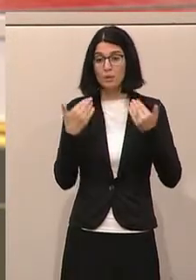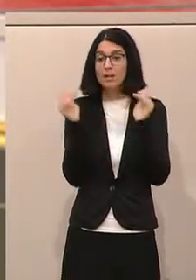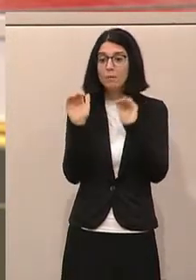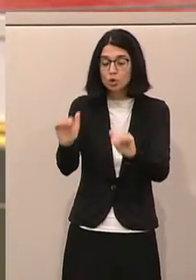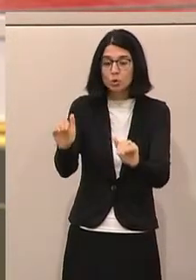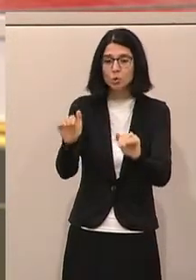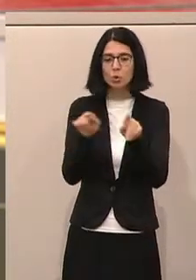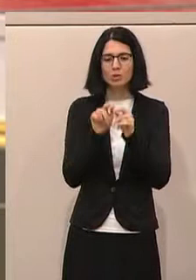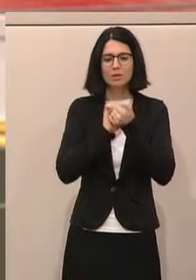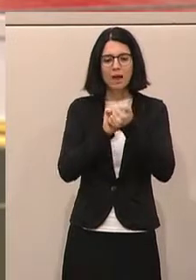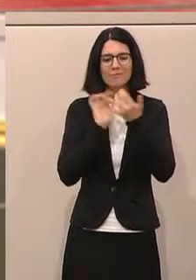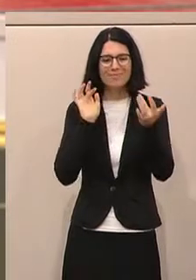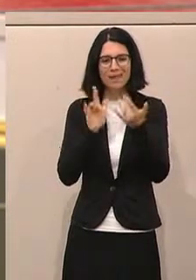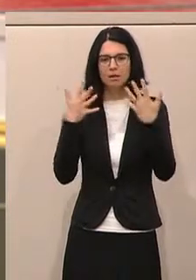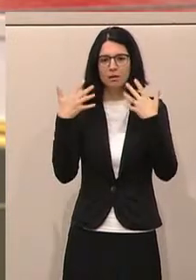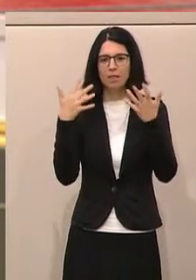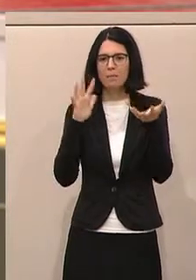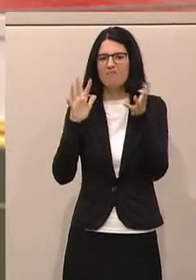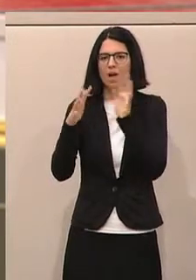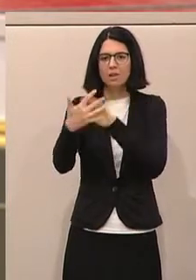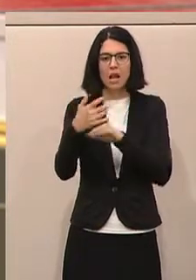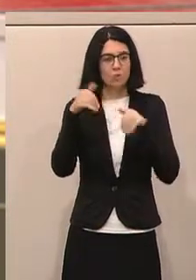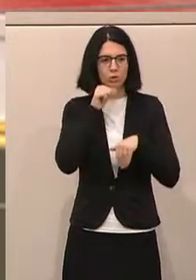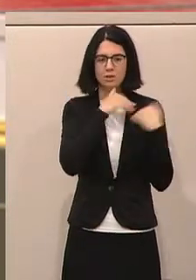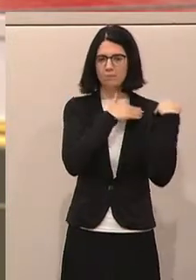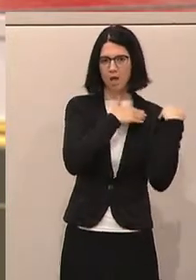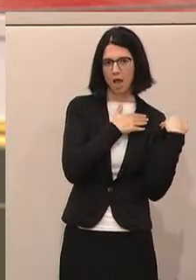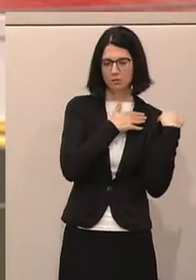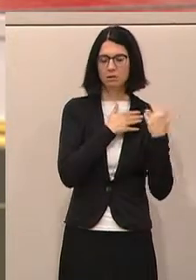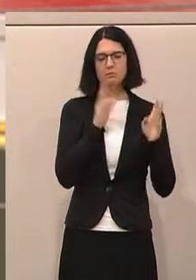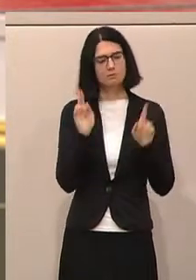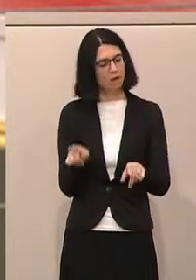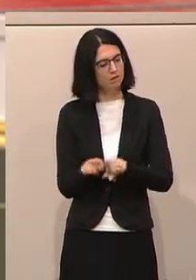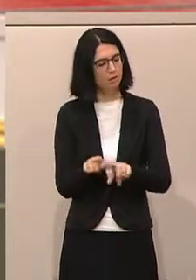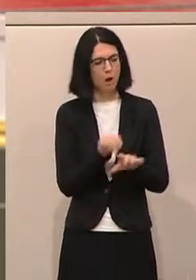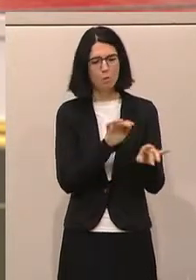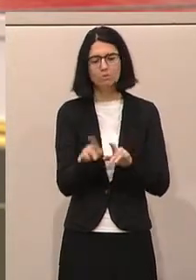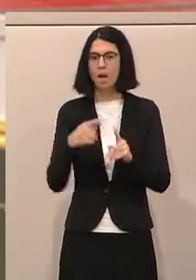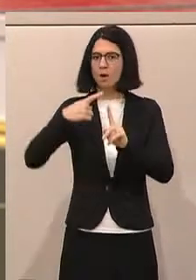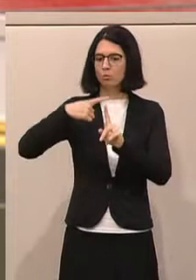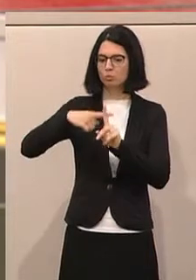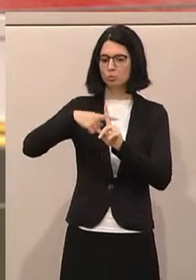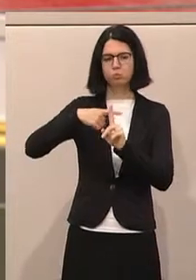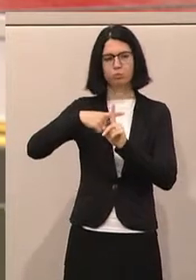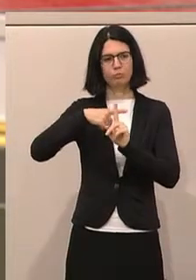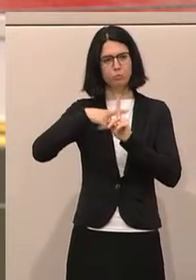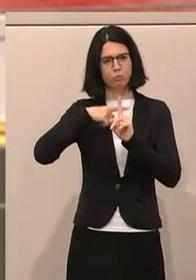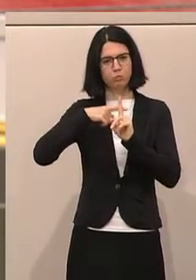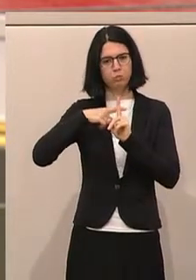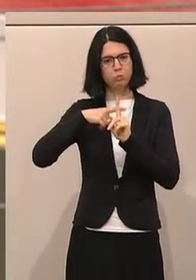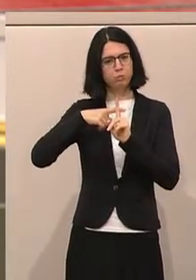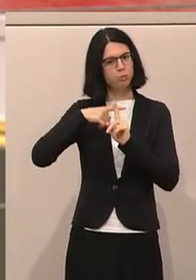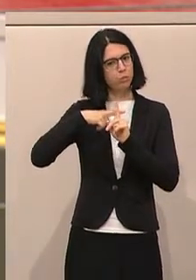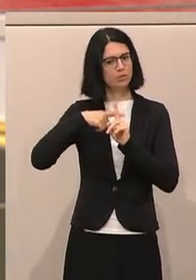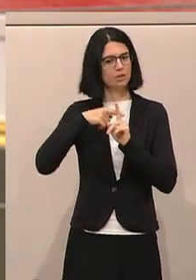Klimaschutz und der Kampf gegen den Klimawandel keine Belastung sein muss, sondern sehr wohl eben auch wirklich ein positiver Effekt